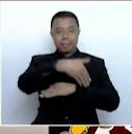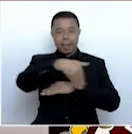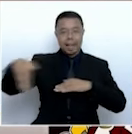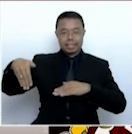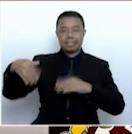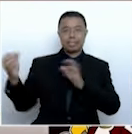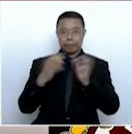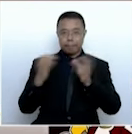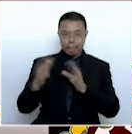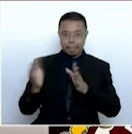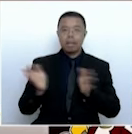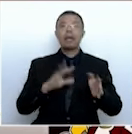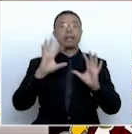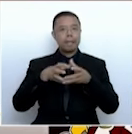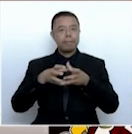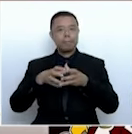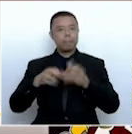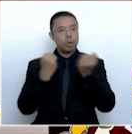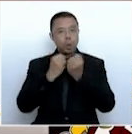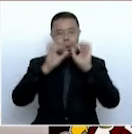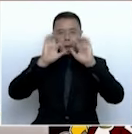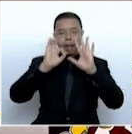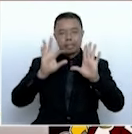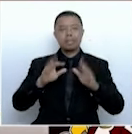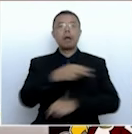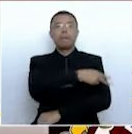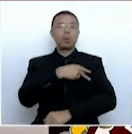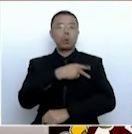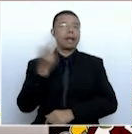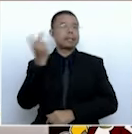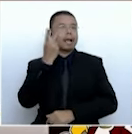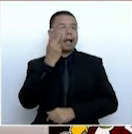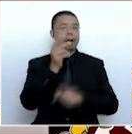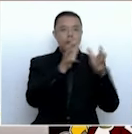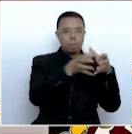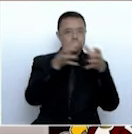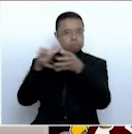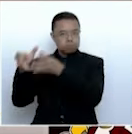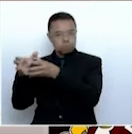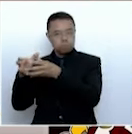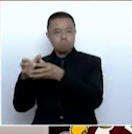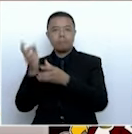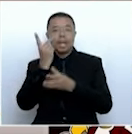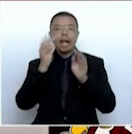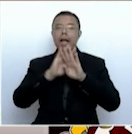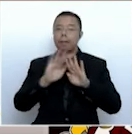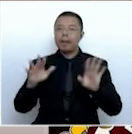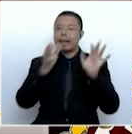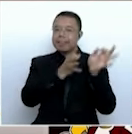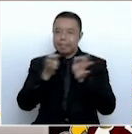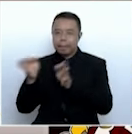debat. Tim kampanye pasangan calon menempatkan petugas yang dapat menjaga ketertiban dan keamanan selama